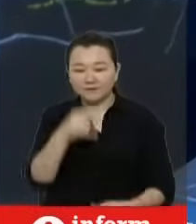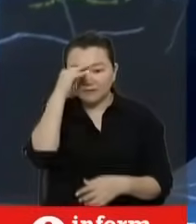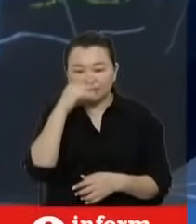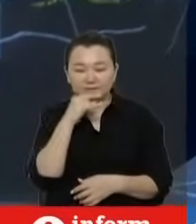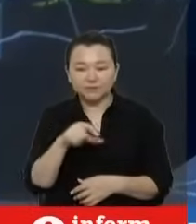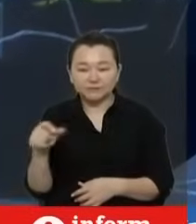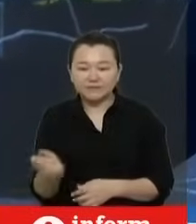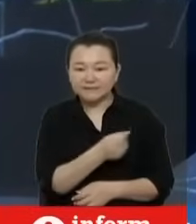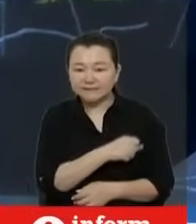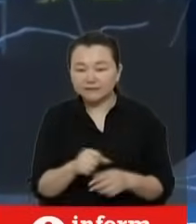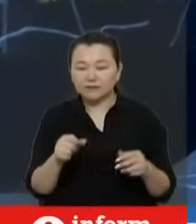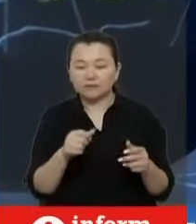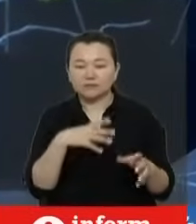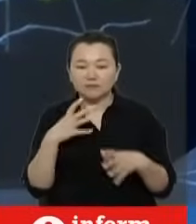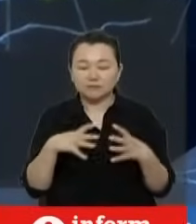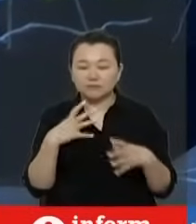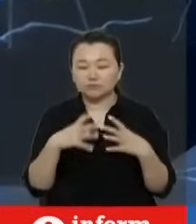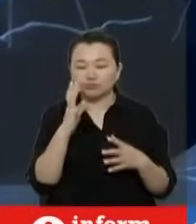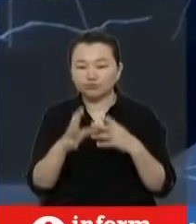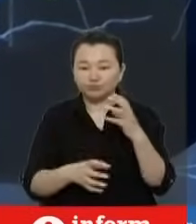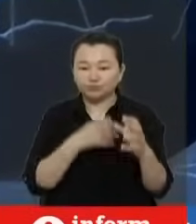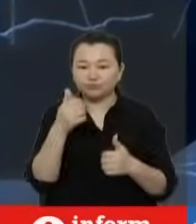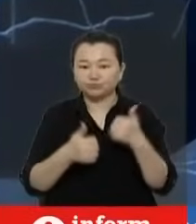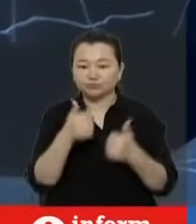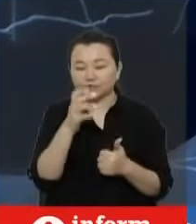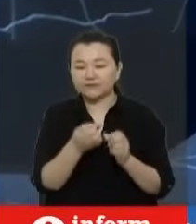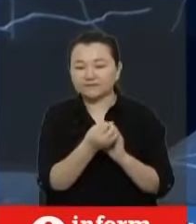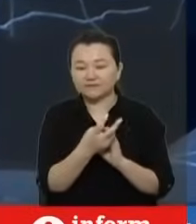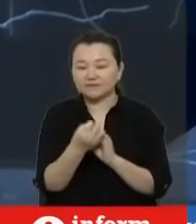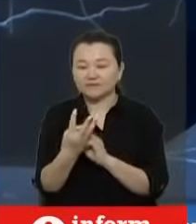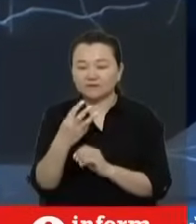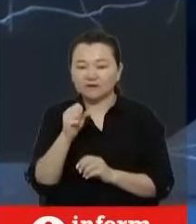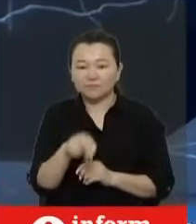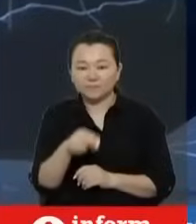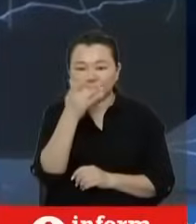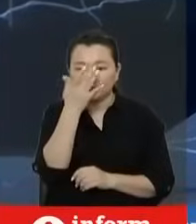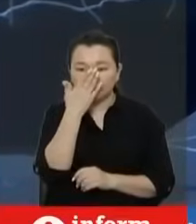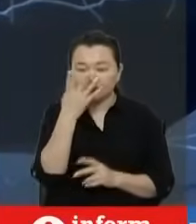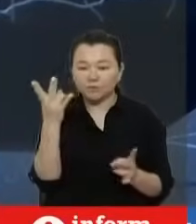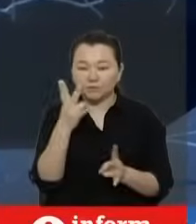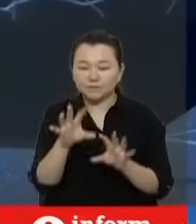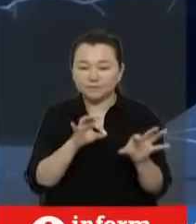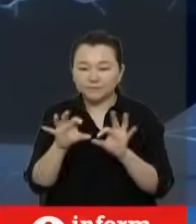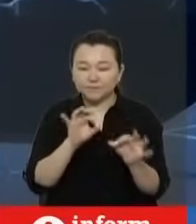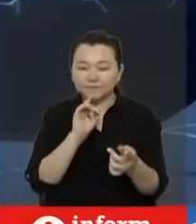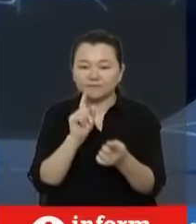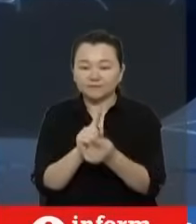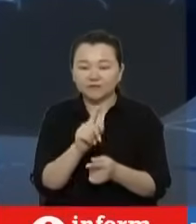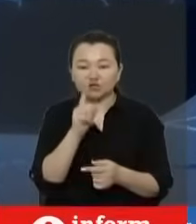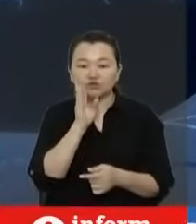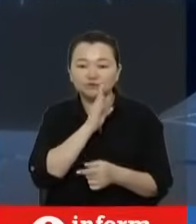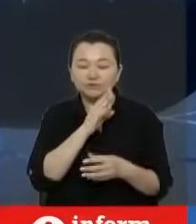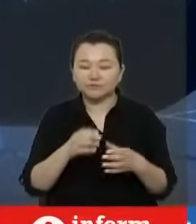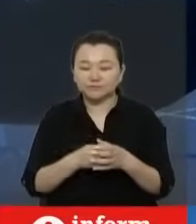Казахстанские теннисистки готовятся к чемпионату мира. 12 и 13 апреля в Токио им предстоят отборочные встречи с женской